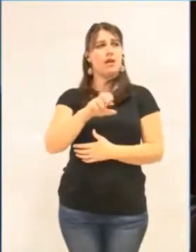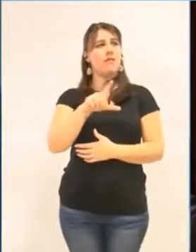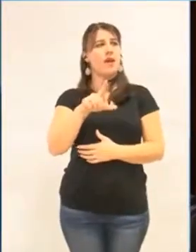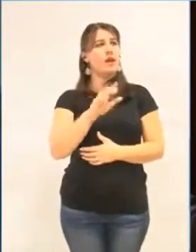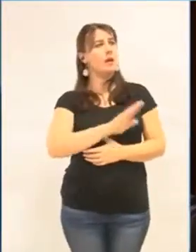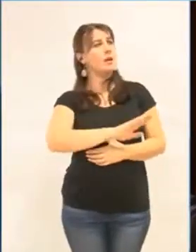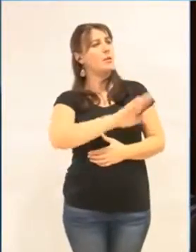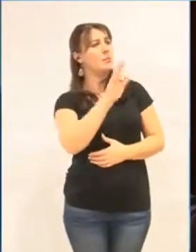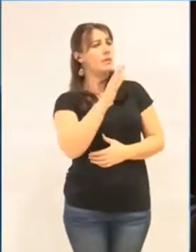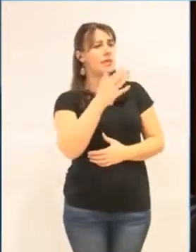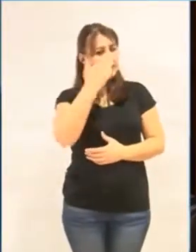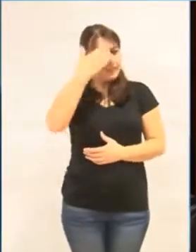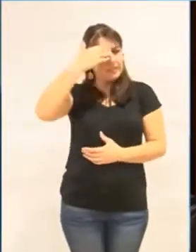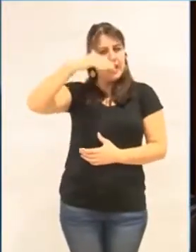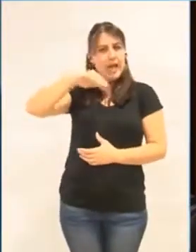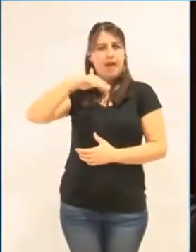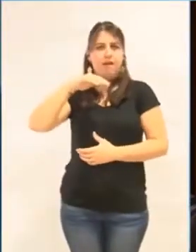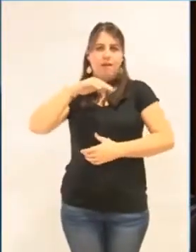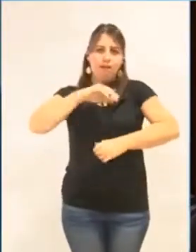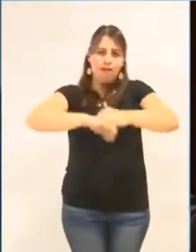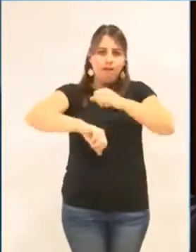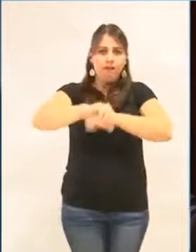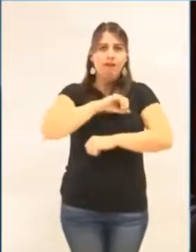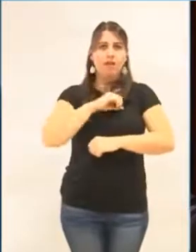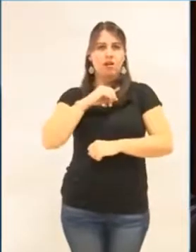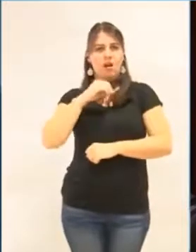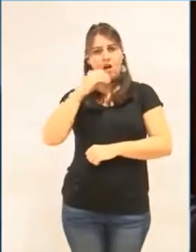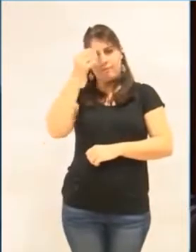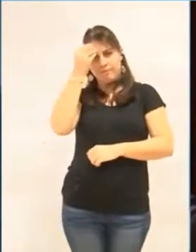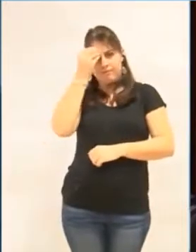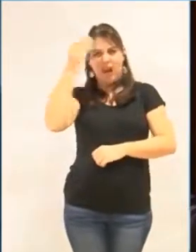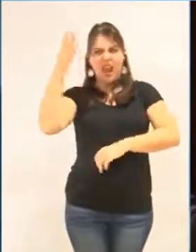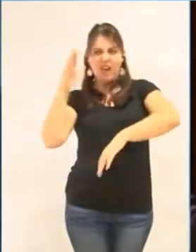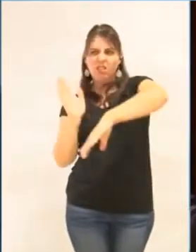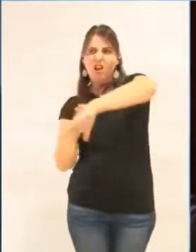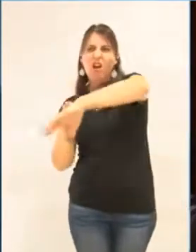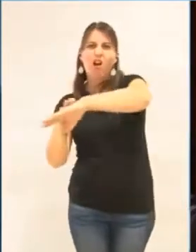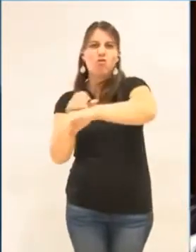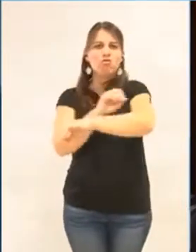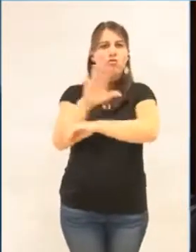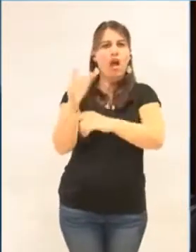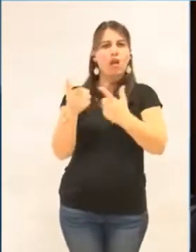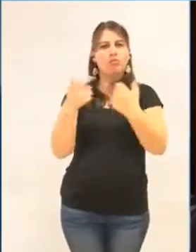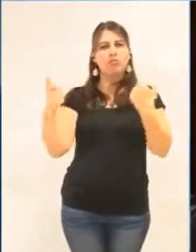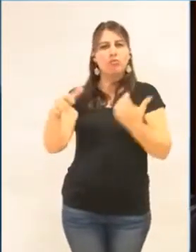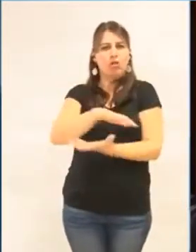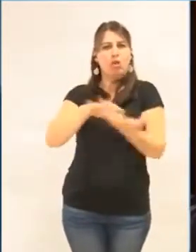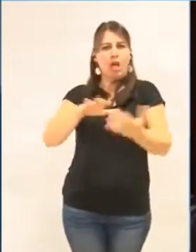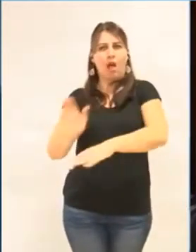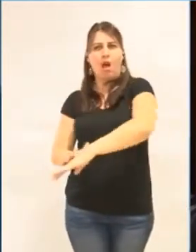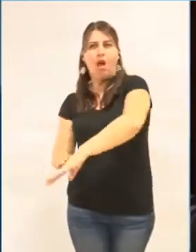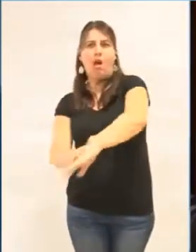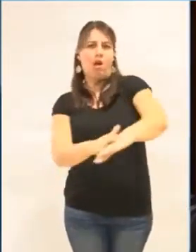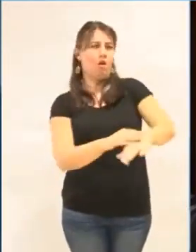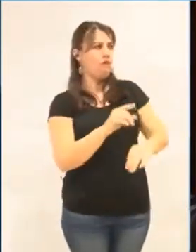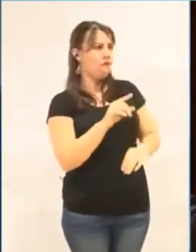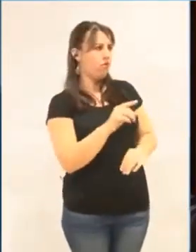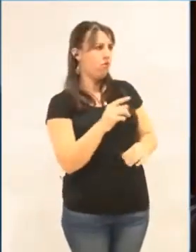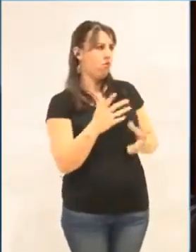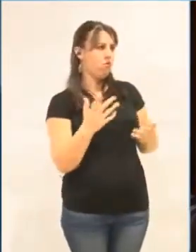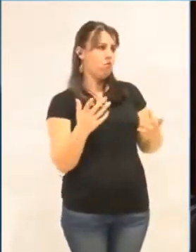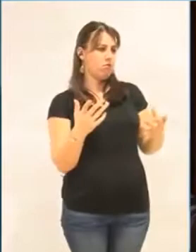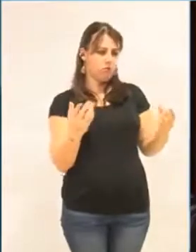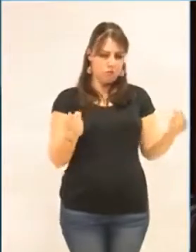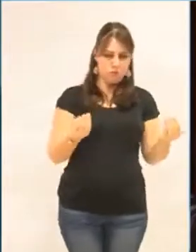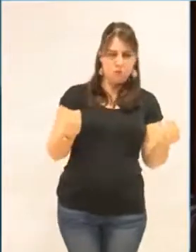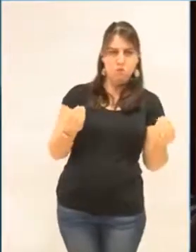sensible au dispositif des lanceurs d'alerte, rien ne relève de ce qui pourrait être